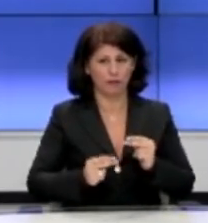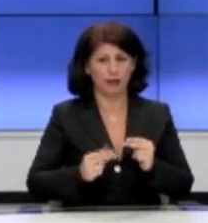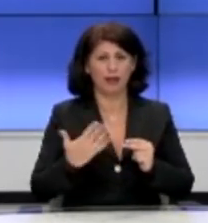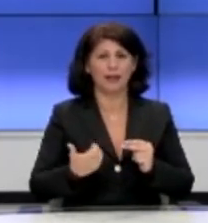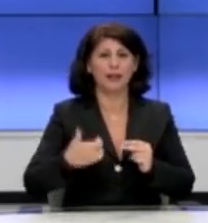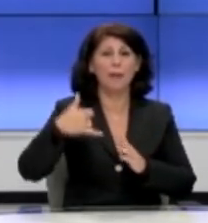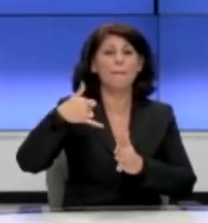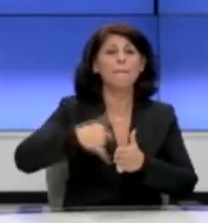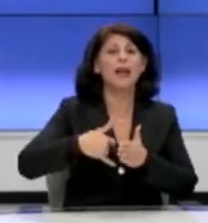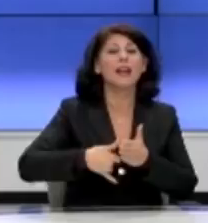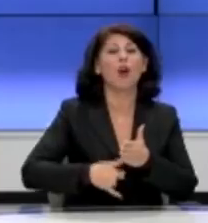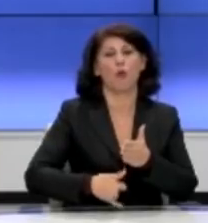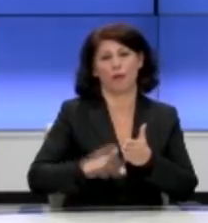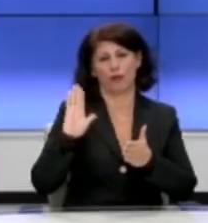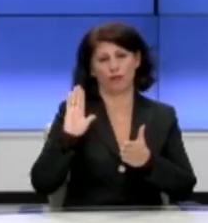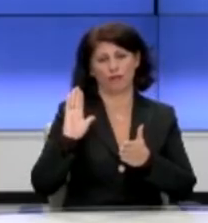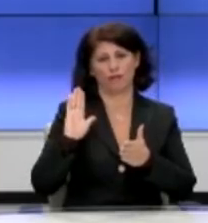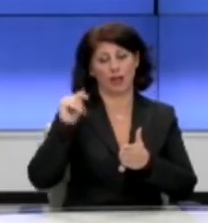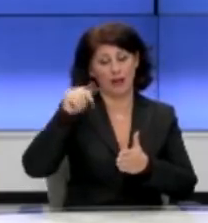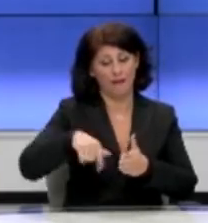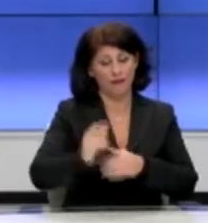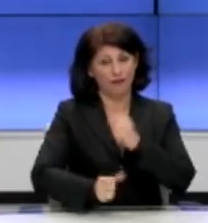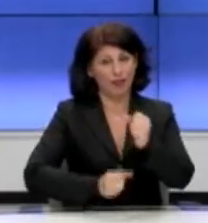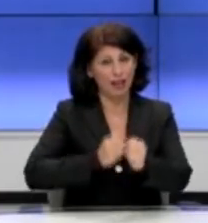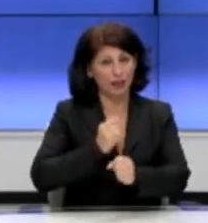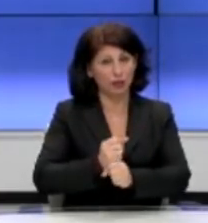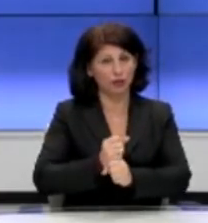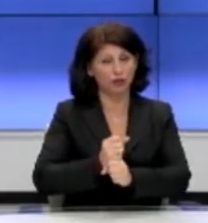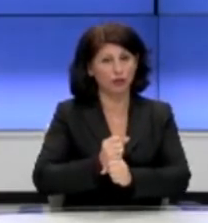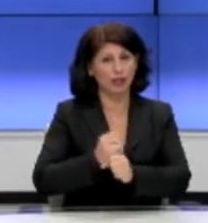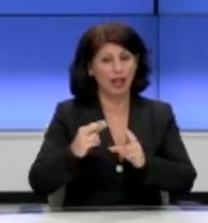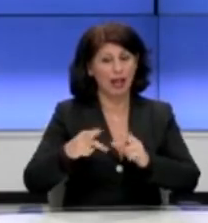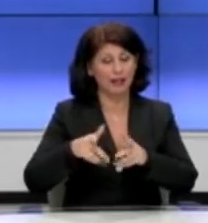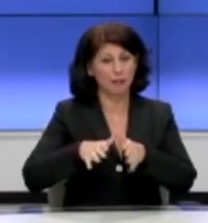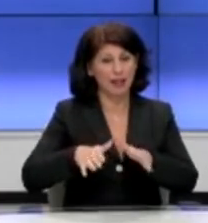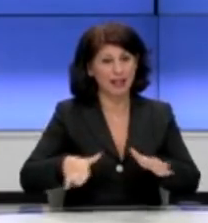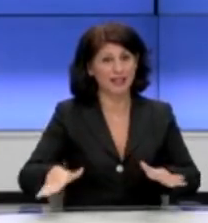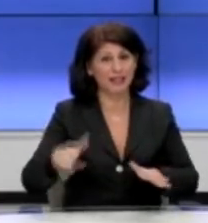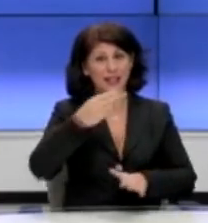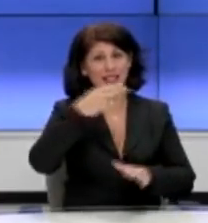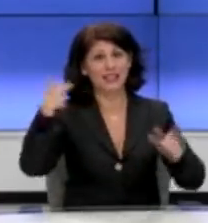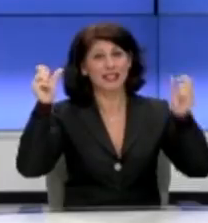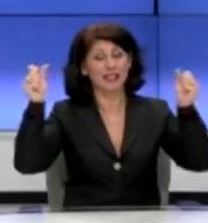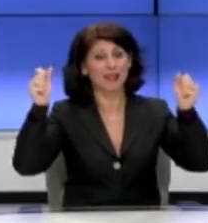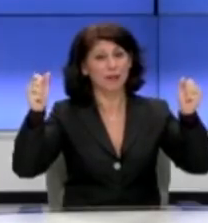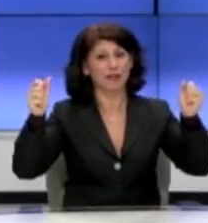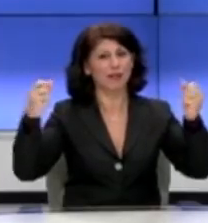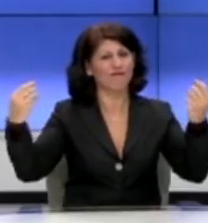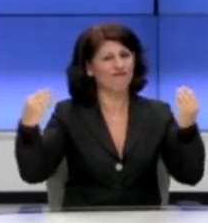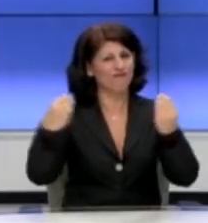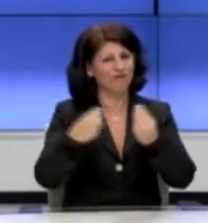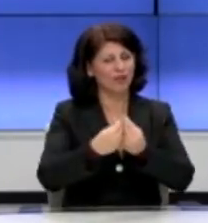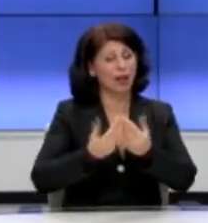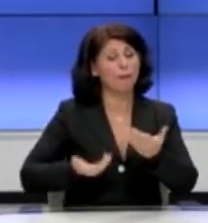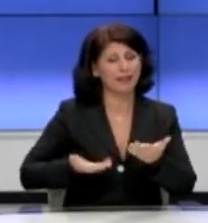το περιεχόμενο του γιορτασμού, που φέτος τα αντιιμπεριαλιστικά συνθήματά του δένονται και με